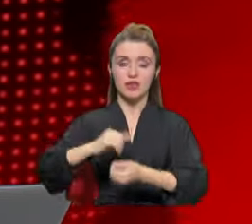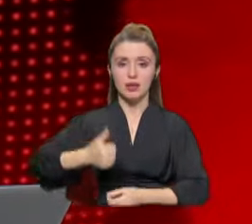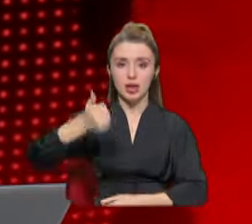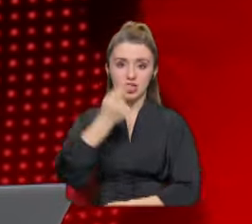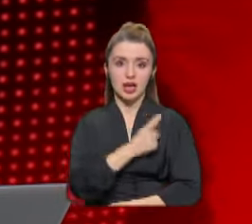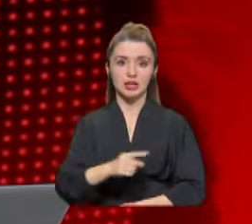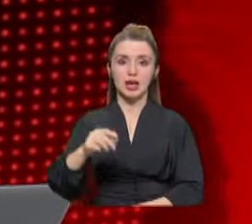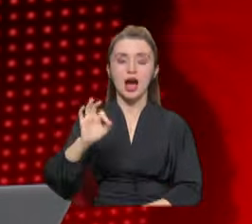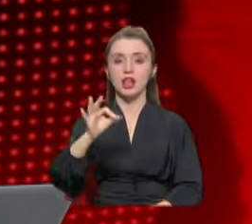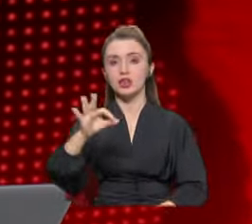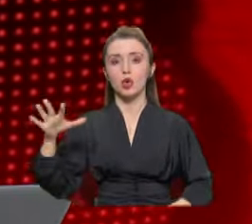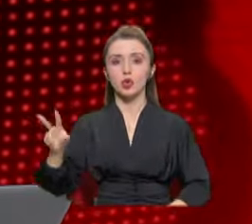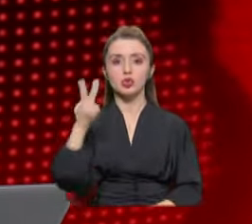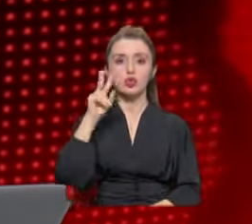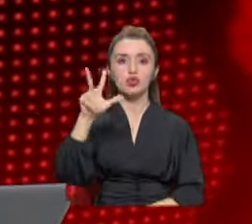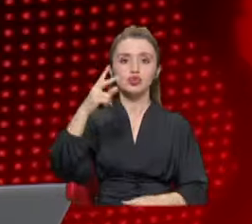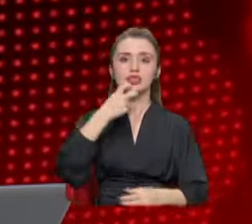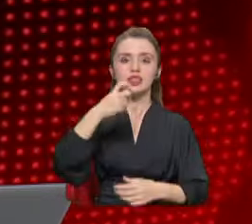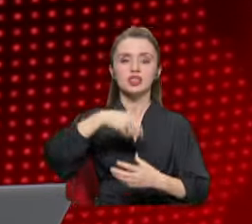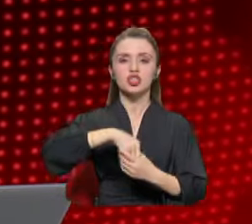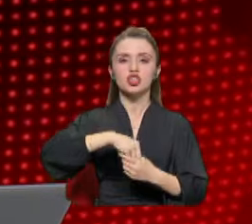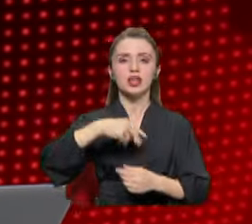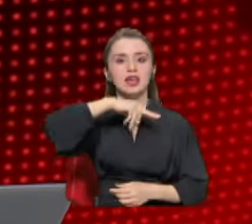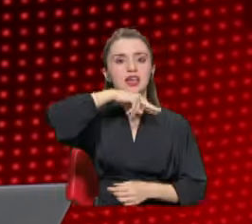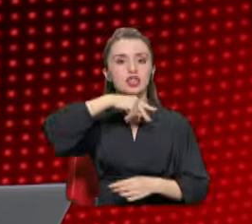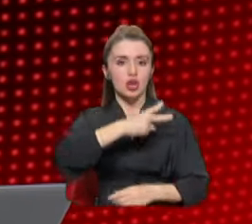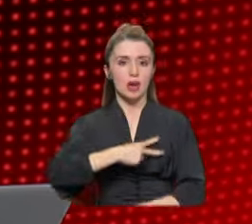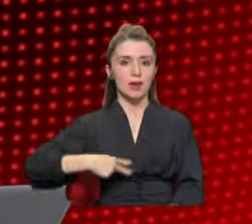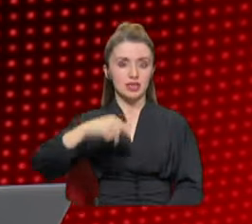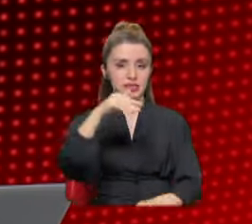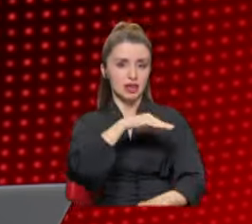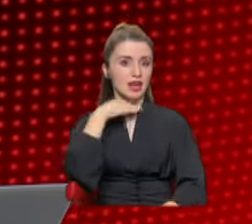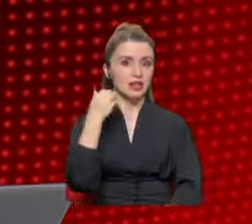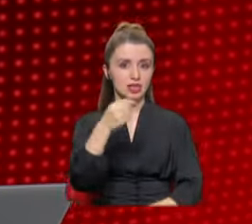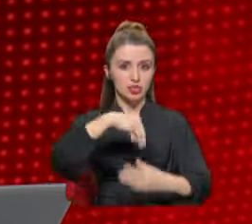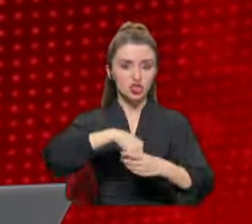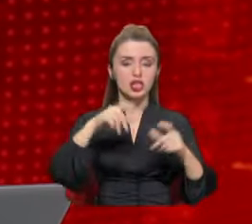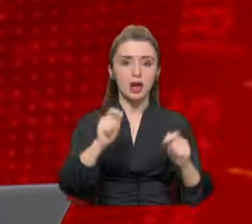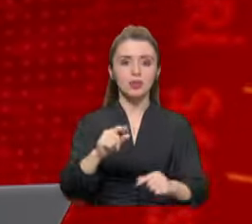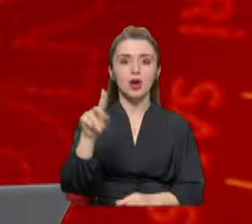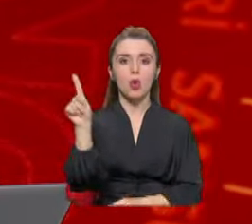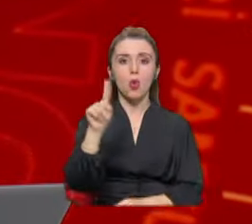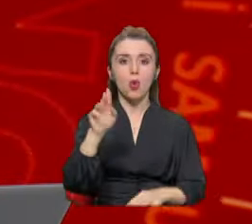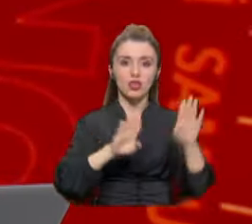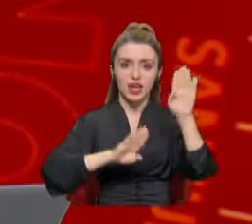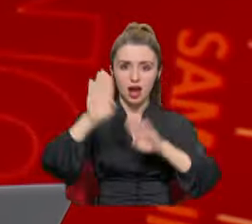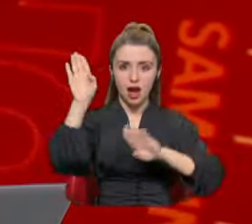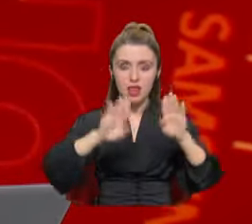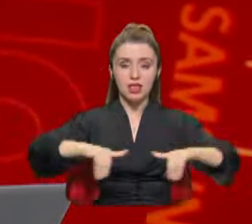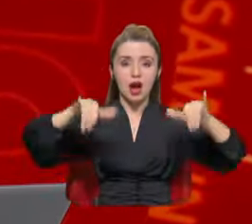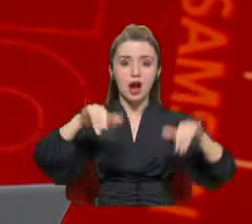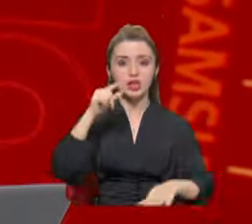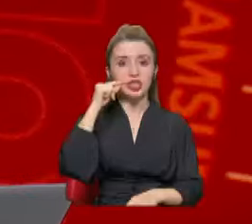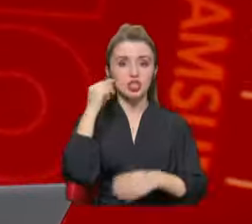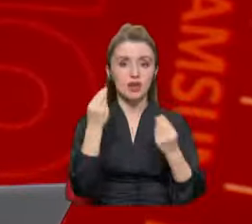Başkanı adayı Altınok'un son 3 yılda Keçiören Belediyesi'ne et alımı için yaptığı 10 ihalenin de aynı